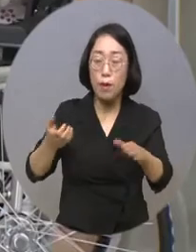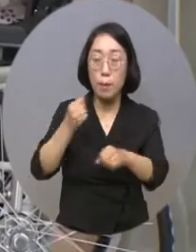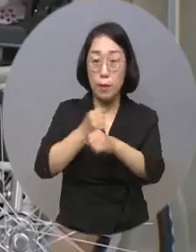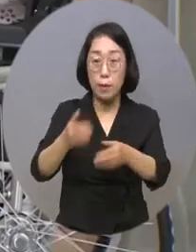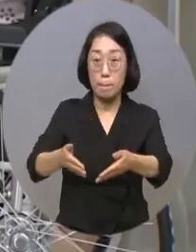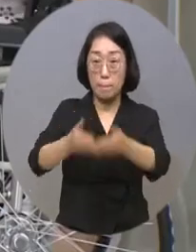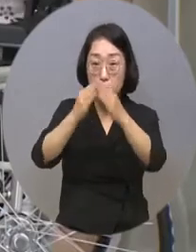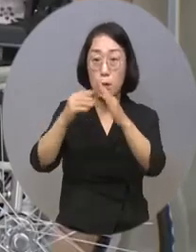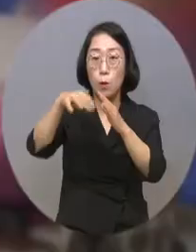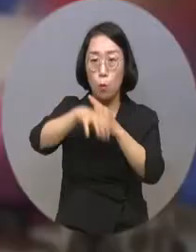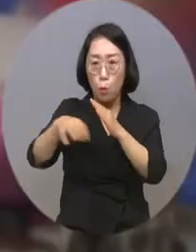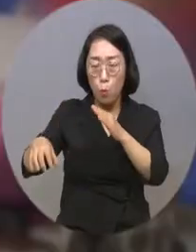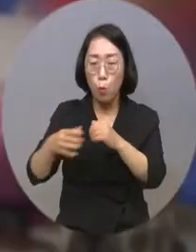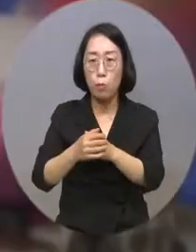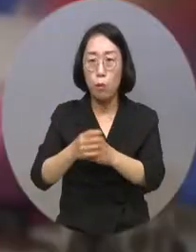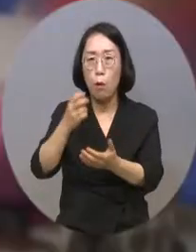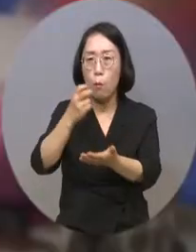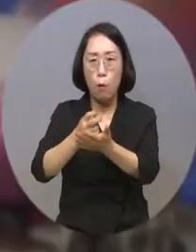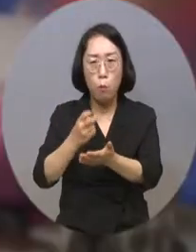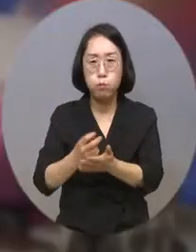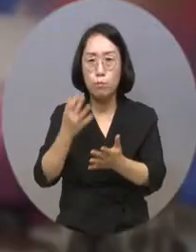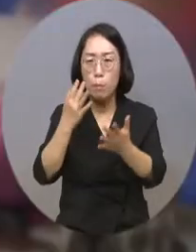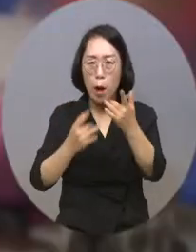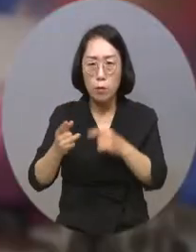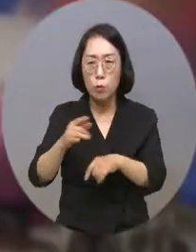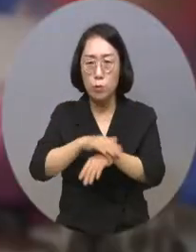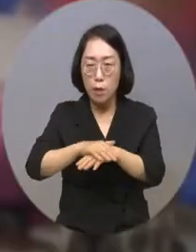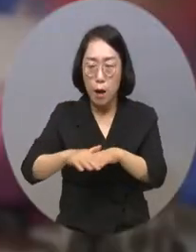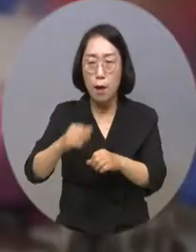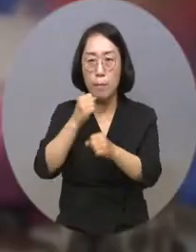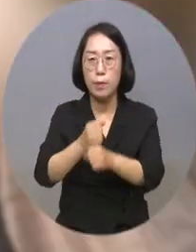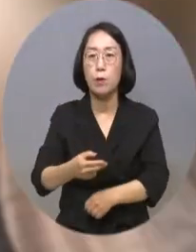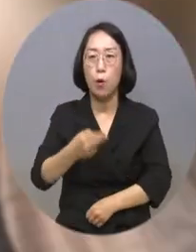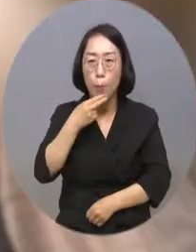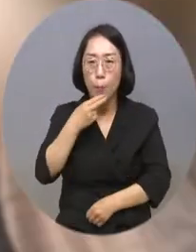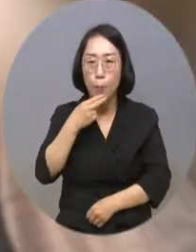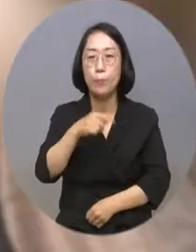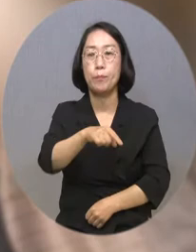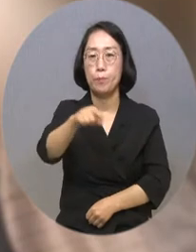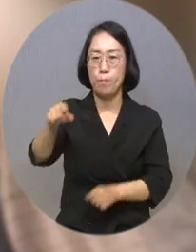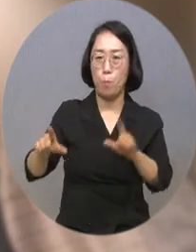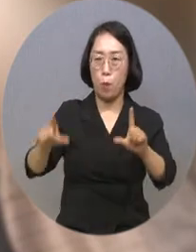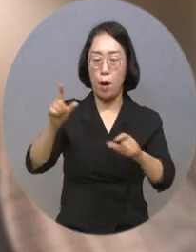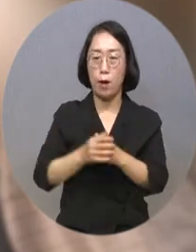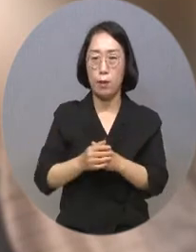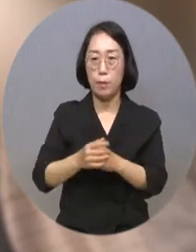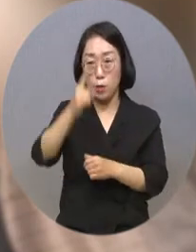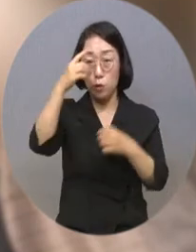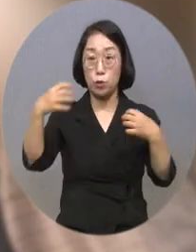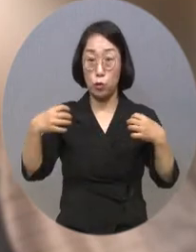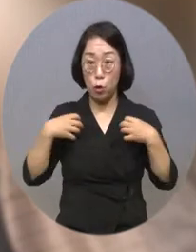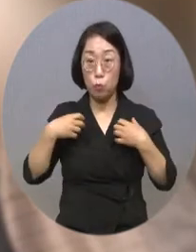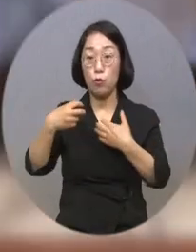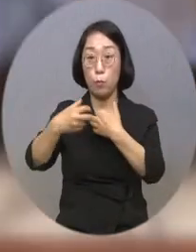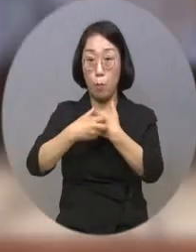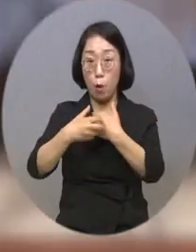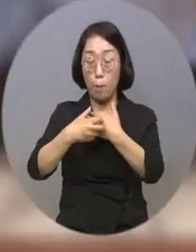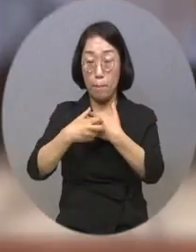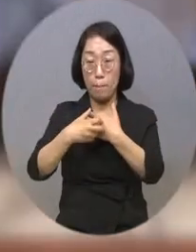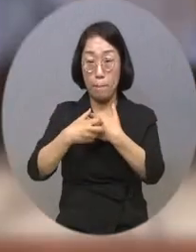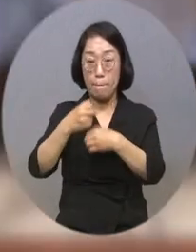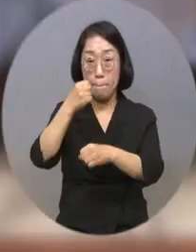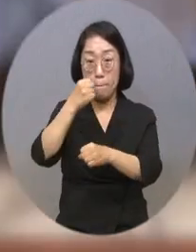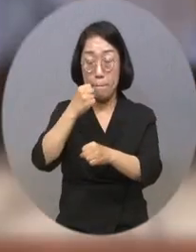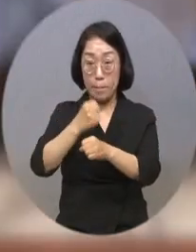해당 의무를 지키지 않은 경우가 적지 않은 것으로 알려졌습니다 정부는 의료법 개정 이전 개선 한